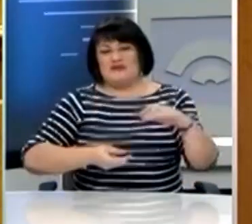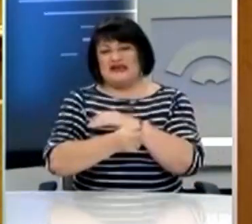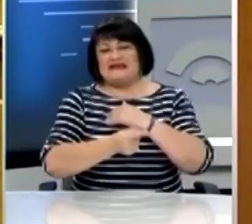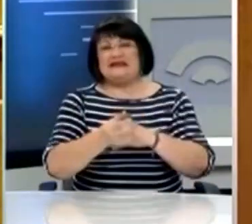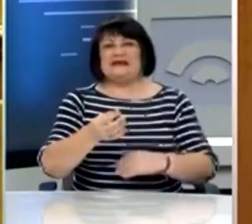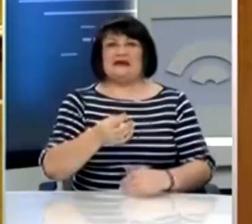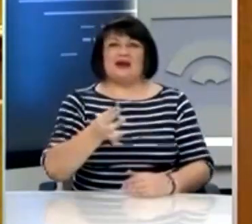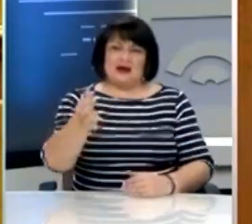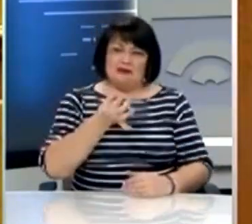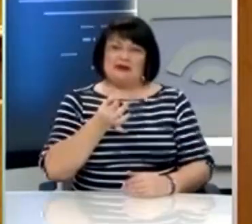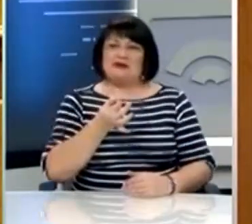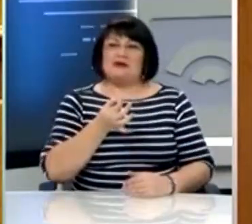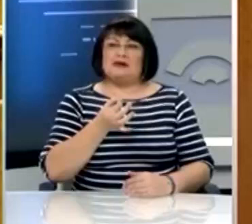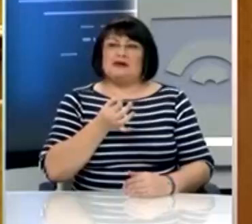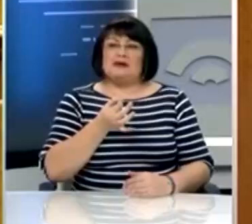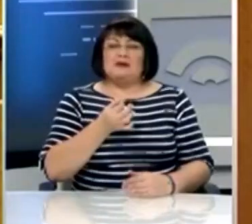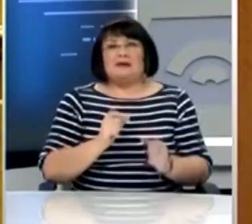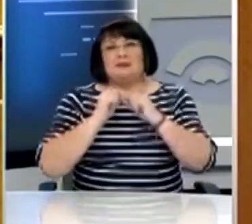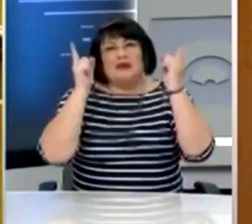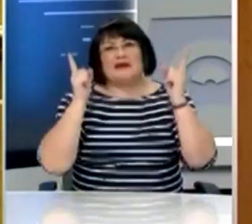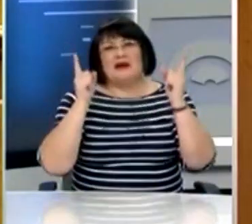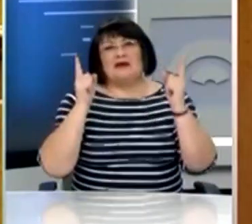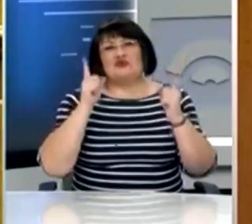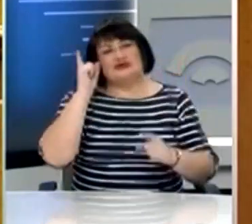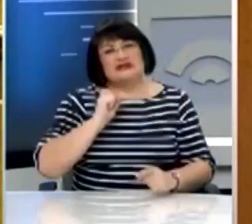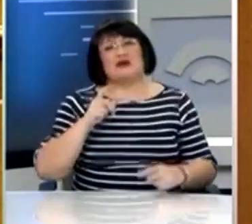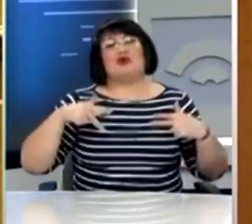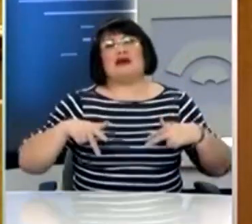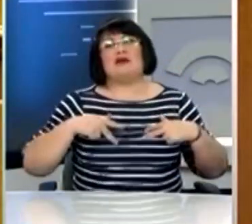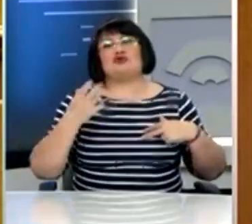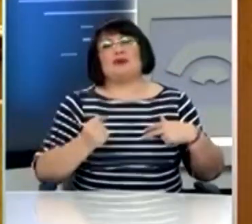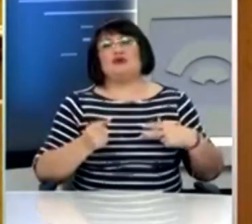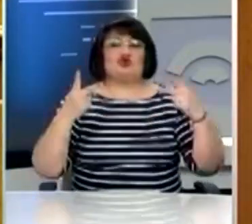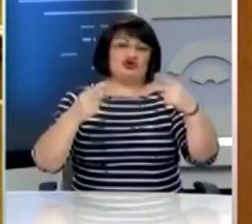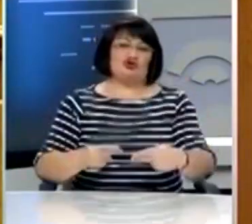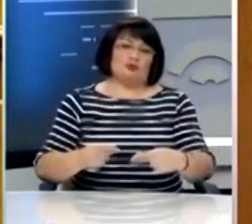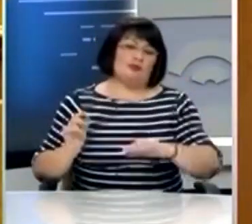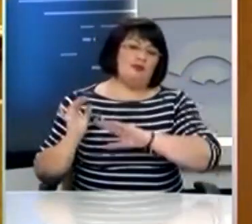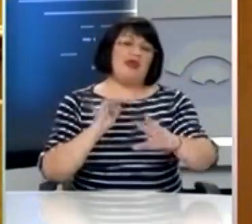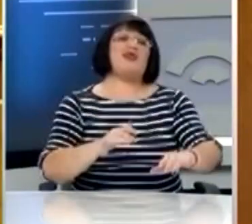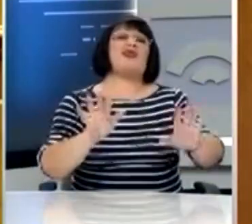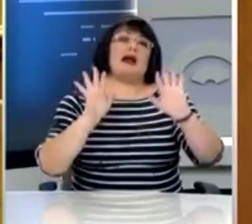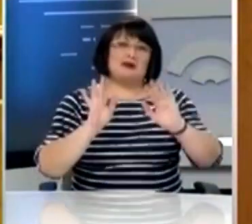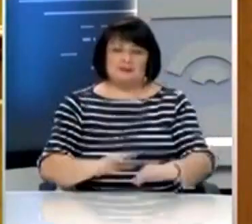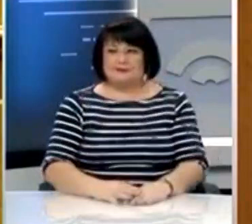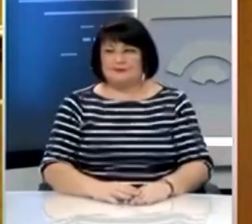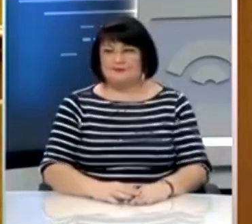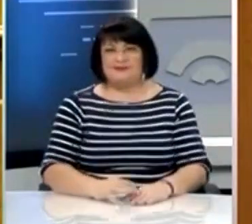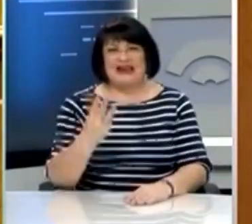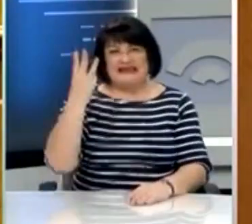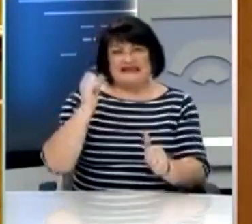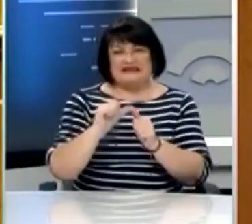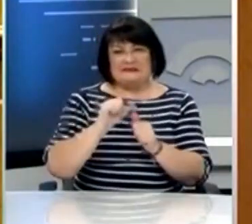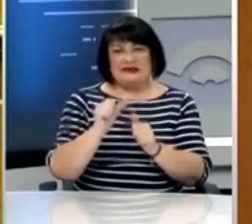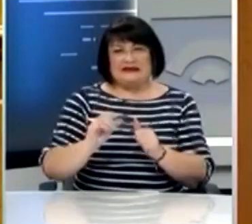μετανάστες, γνωρίζοντας ότι επιτέλους υπάρχει κράτος σε αυτόν τον τόπο, θα σταματήσουν να έρχονται. Και δεν πέρασαν τρεις μήνες